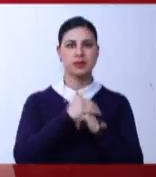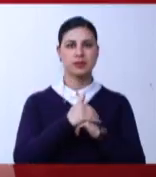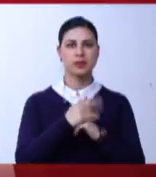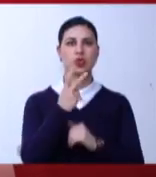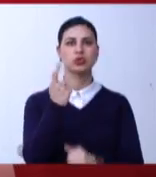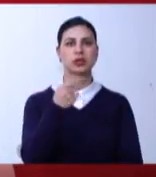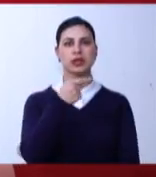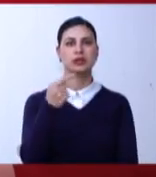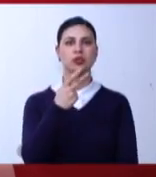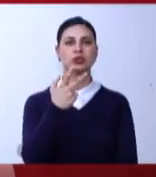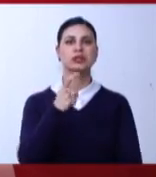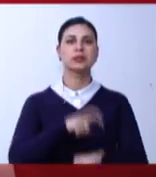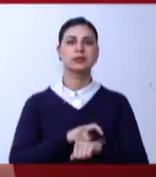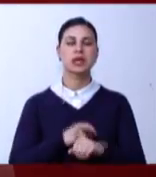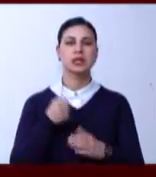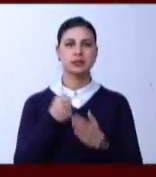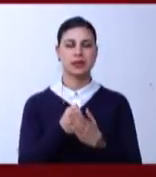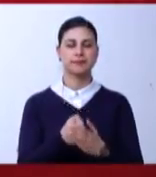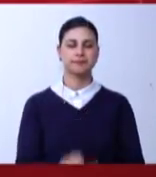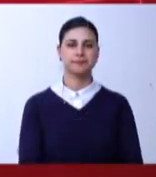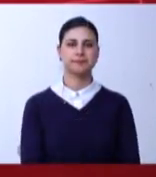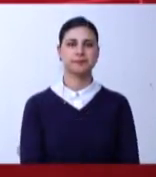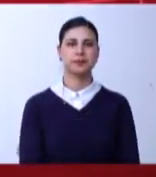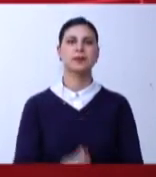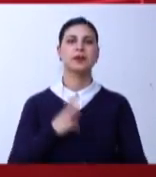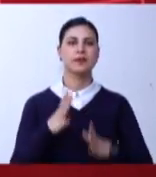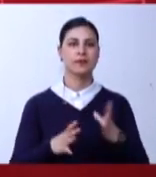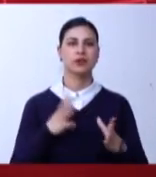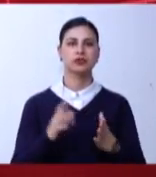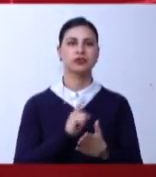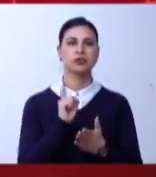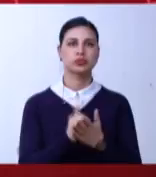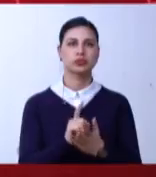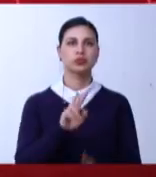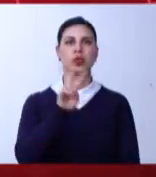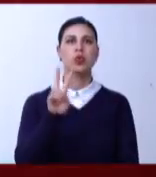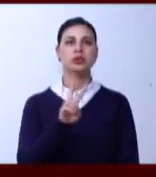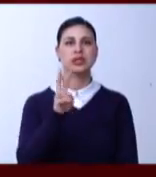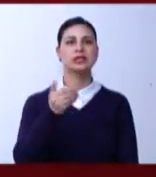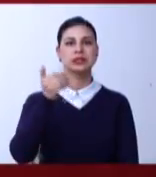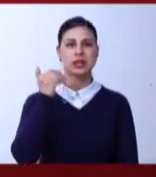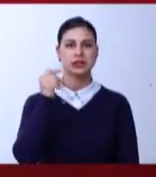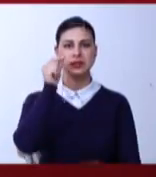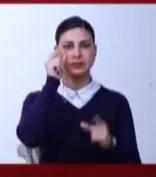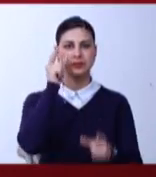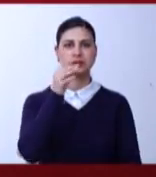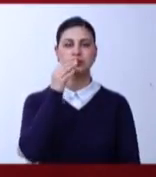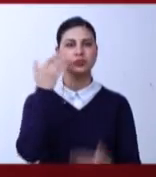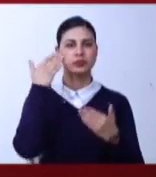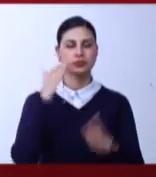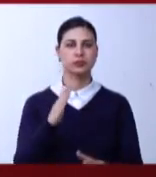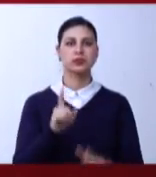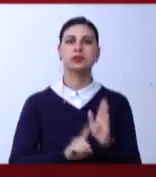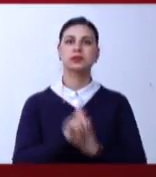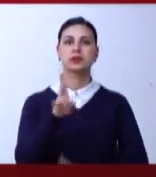ჩაძინება 21 საათიდან 23 საათამდე. ვარჯიში დაასრულეთ დაძინებამდე 2 საათით ადრე. ფიზიკური ვარჯიში არ